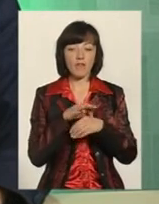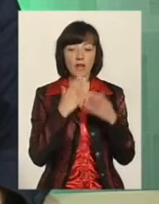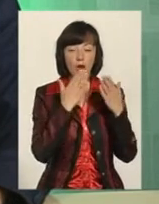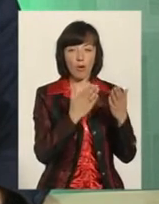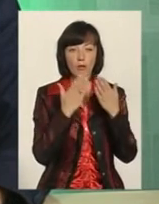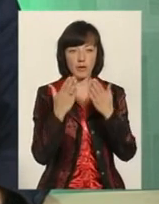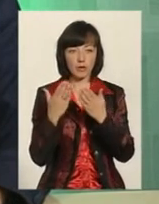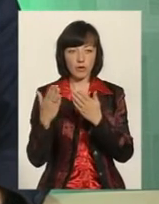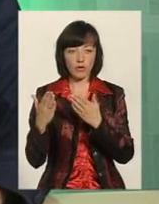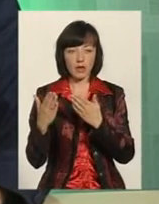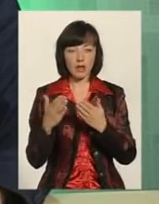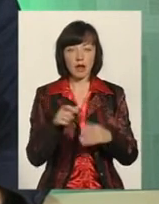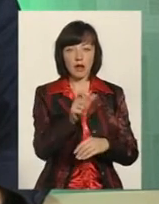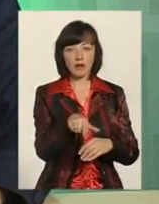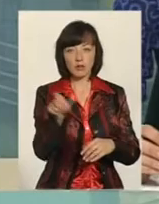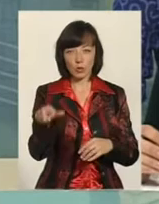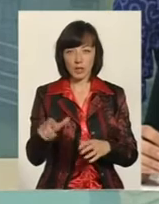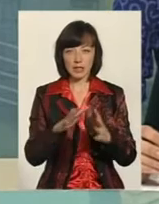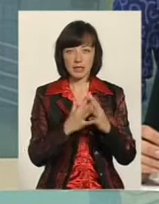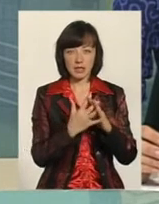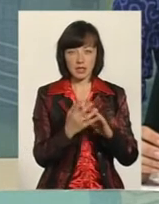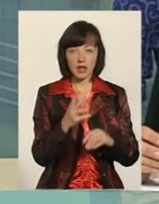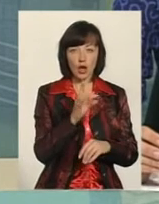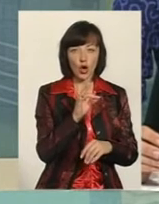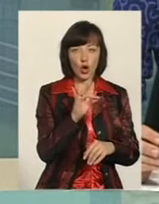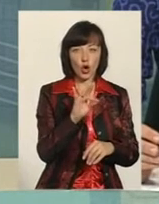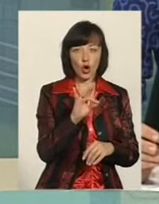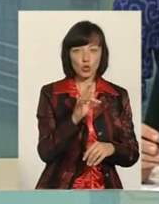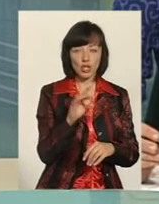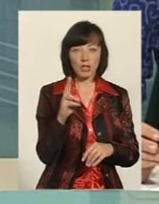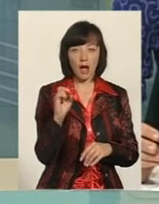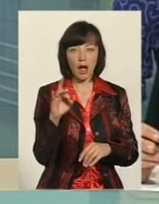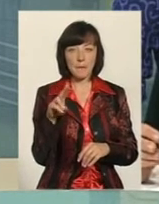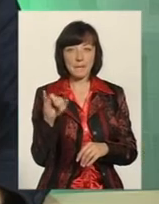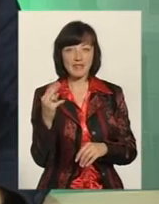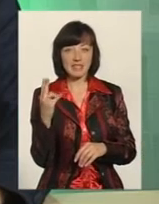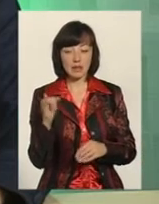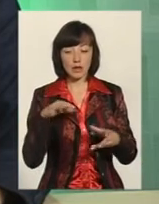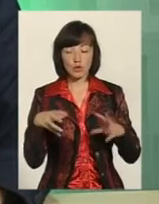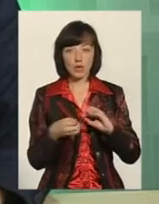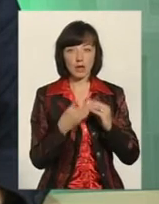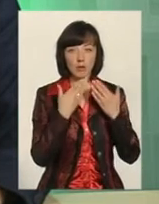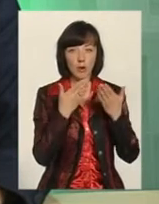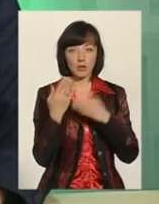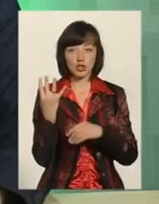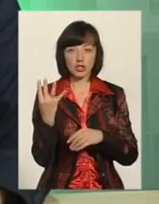опитування громади сіл Ружичанка і Карпівці. По результатам опитування